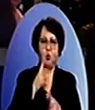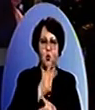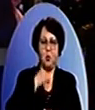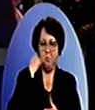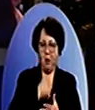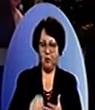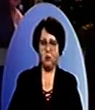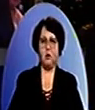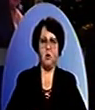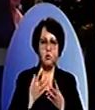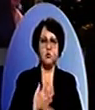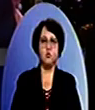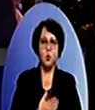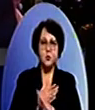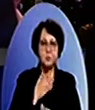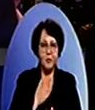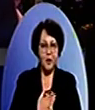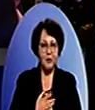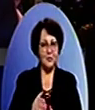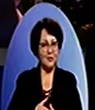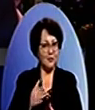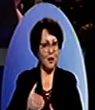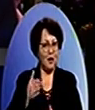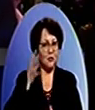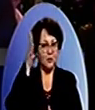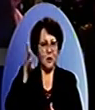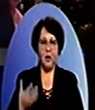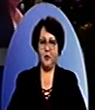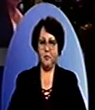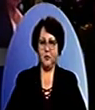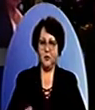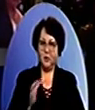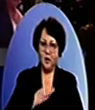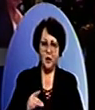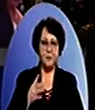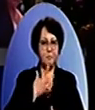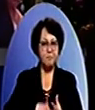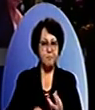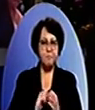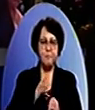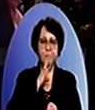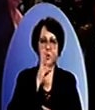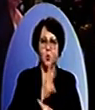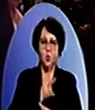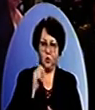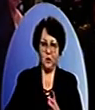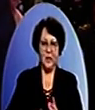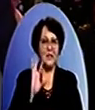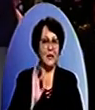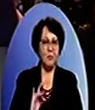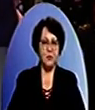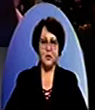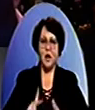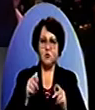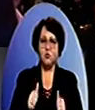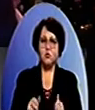гэж ойлгож байна. Тэгтээ мэдээж цаашид амьдрал дээр хэрэгжихтэй энэ хуулиудад ямар одоо сайжруулах боломж байна гэдгийг